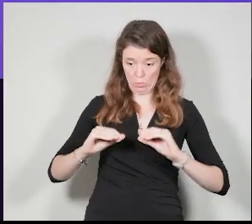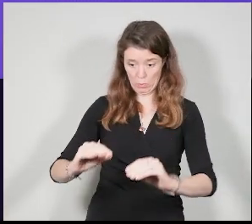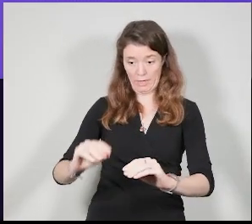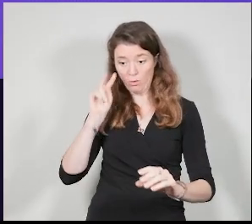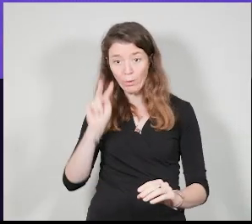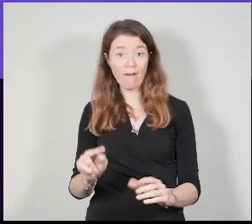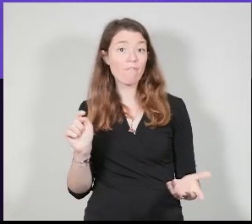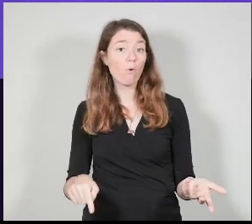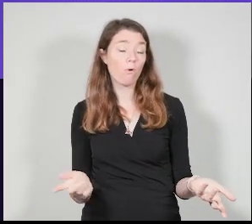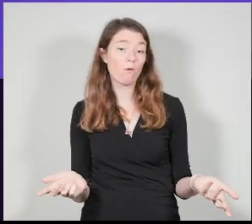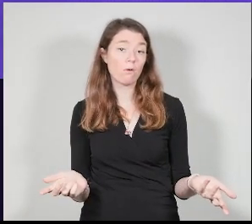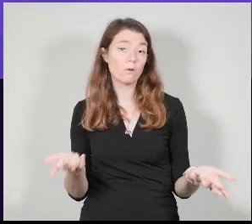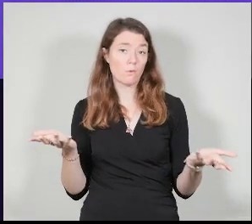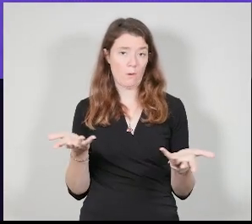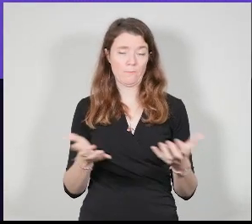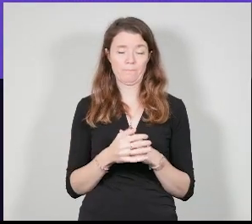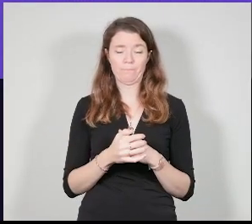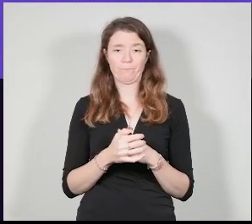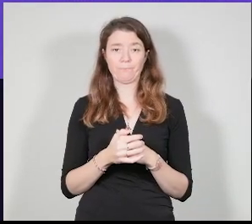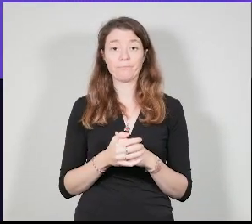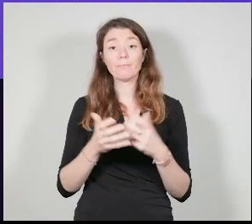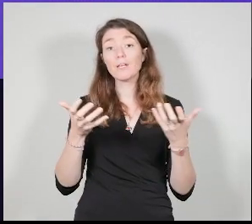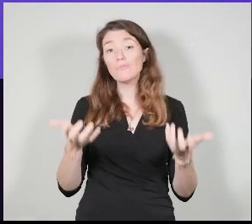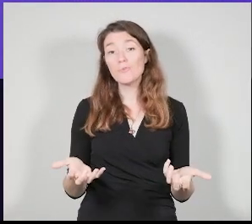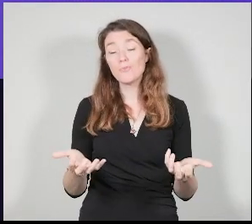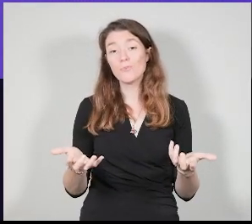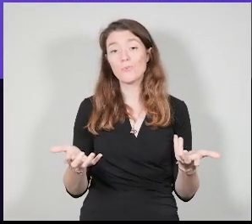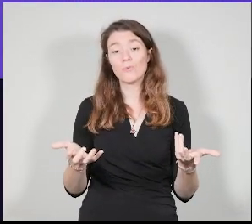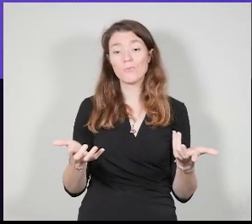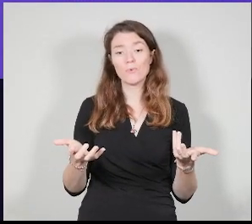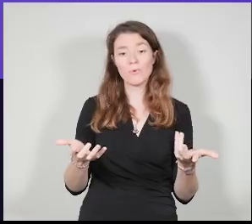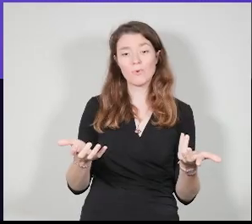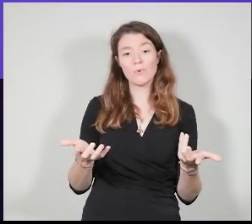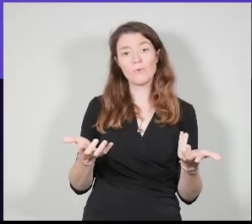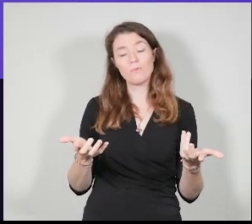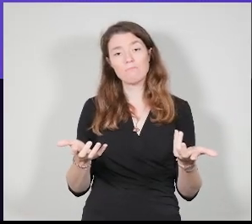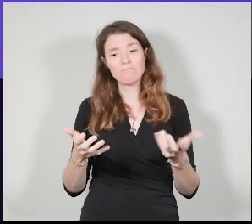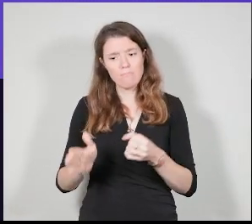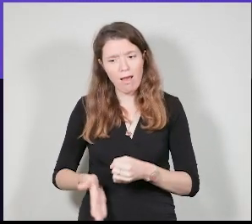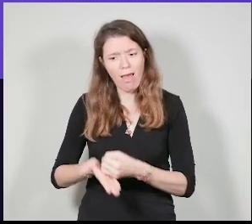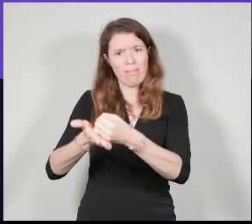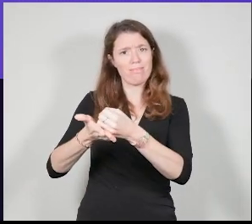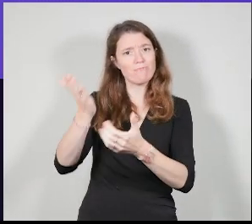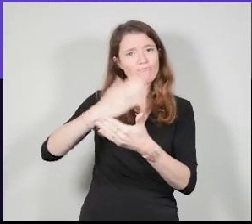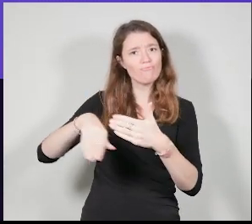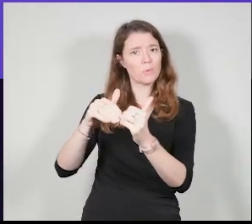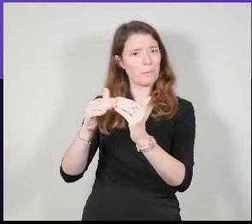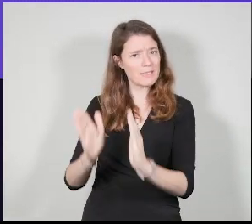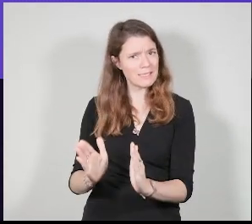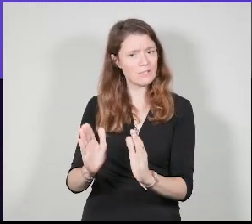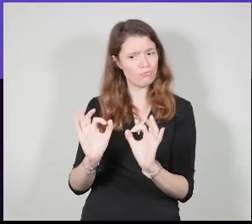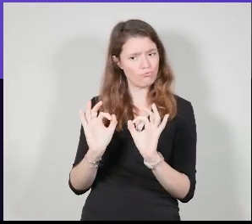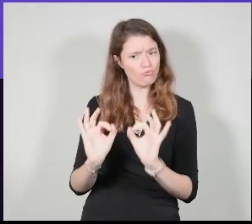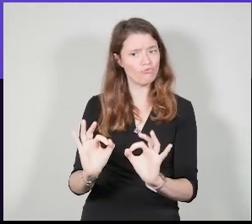que si on veut avoir une intensité d'aide au domicile qui